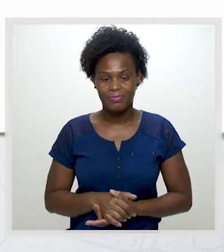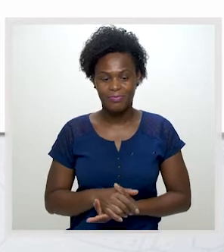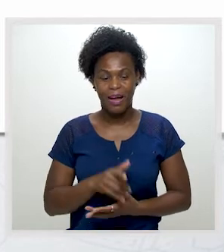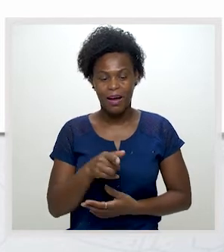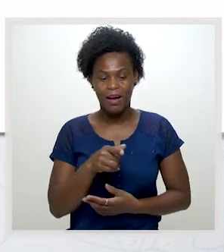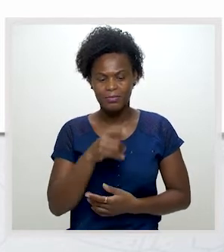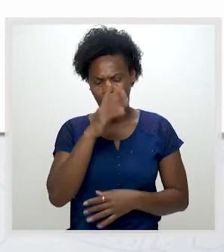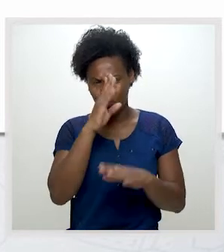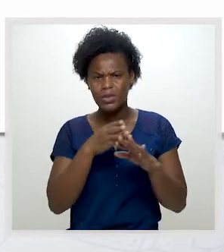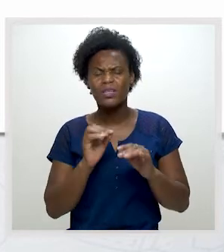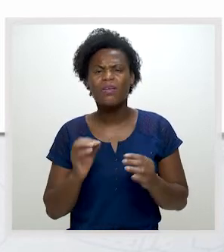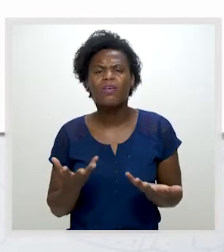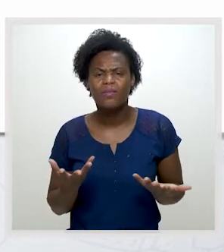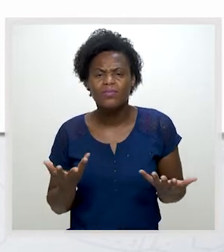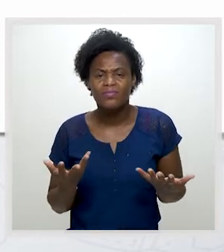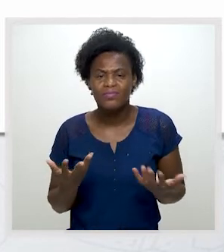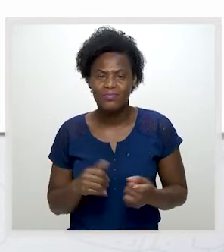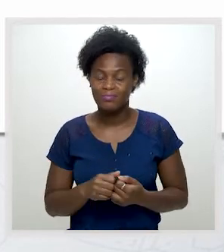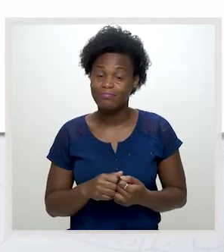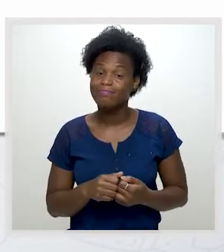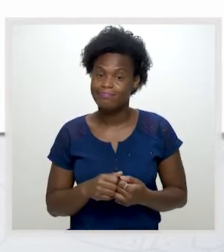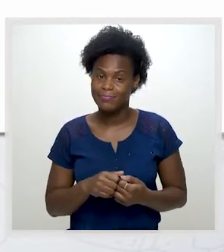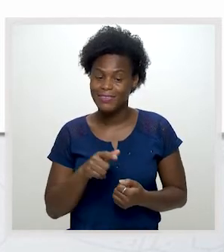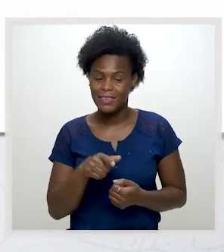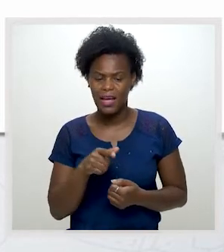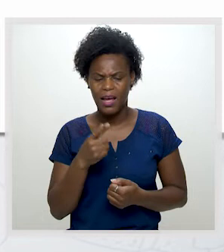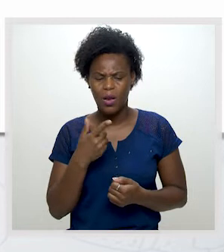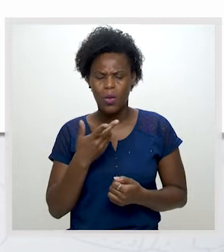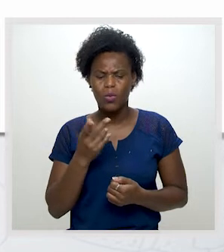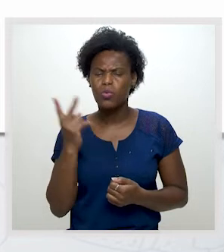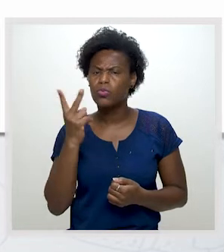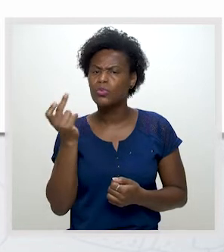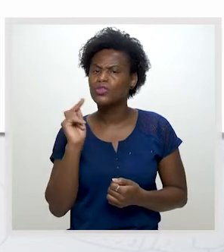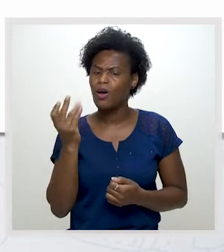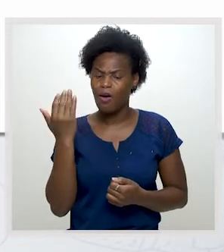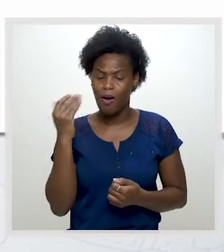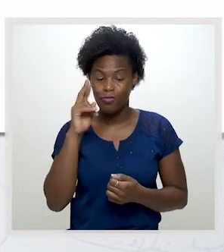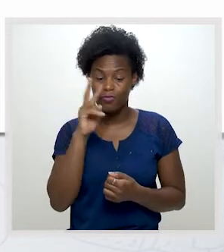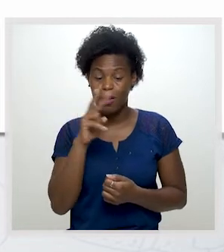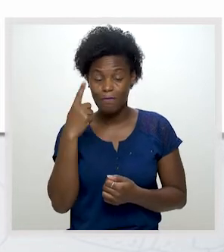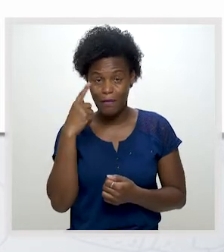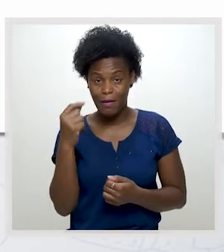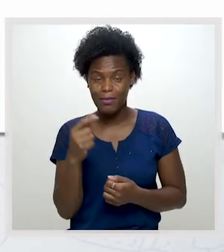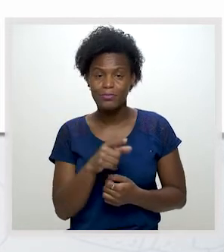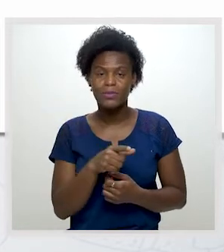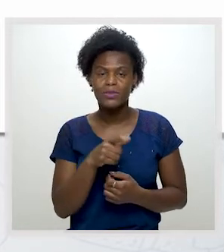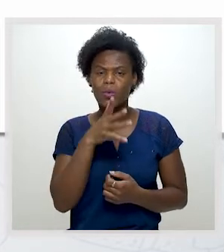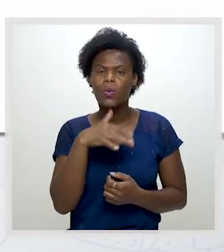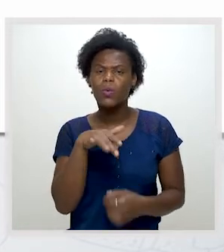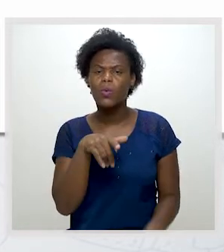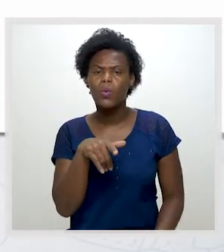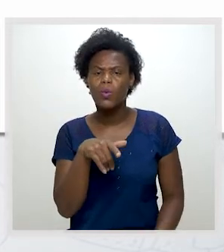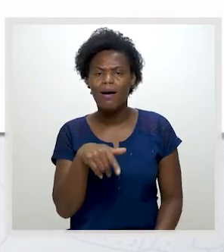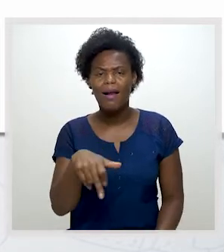Ça s'est passé quand? C'était il y a 2 ans. Où est-ce que tu allais